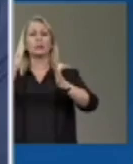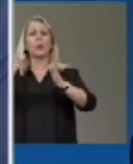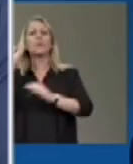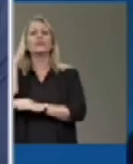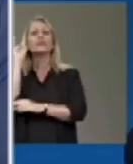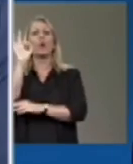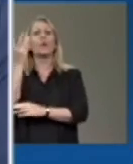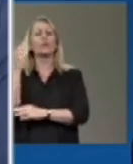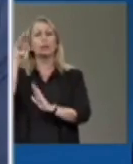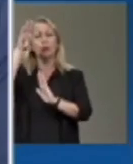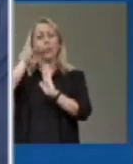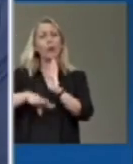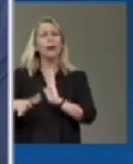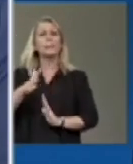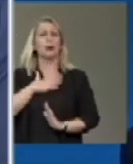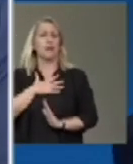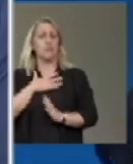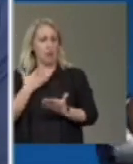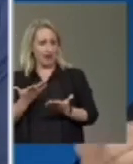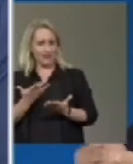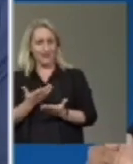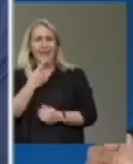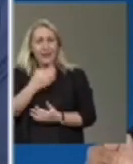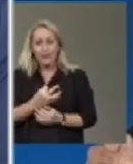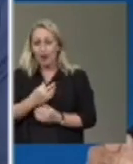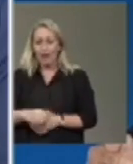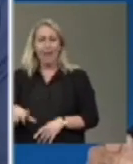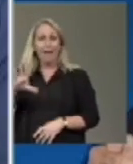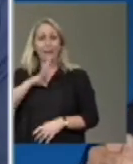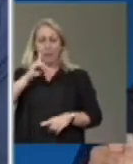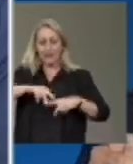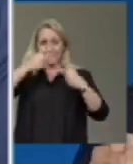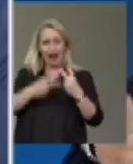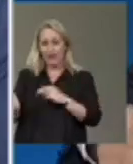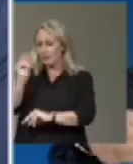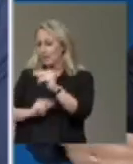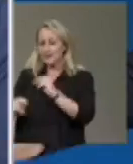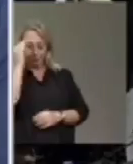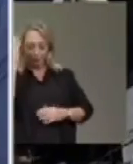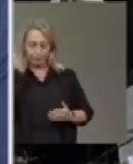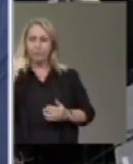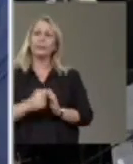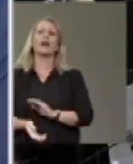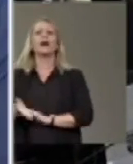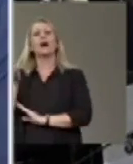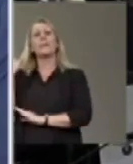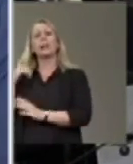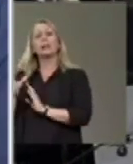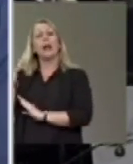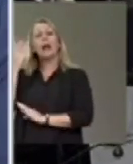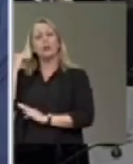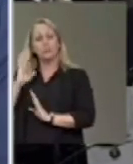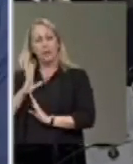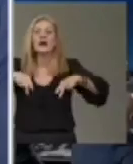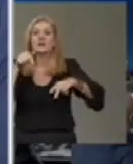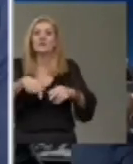αυτό που θα πρεπε να νοικιάζεται και σε σχέση και με τους μισθούς που έχει ο κάθε ένας στον ιδιωτικό και δημόσιο τομέα τι άλλο να